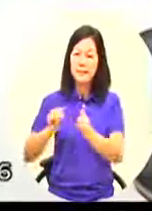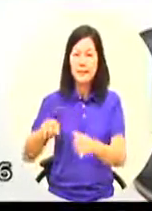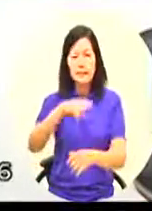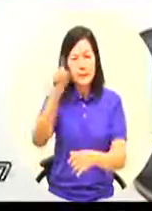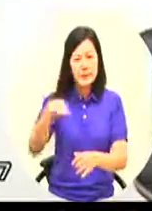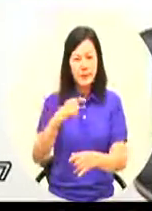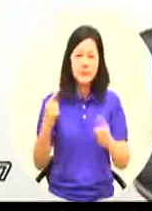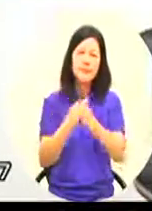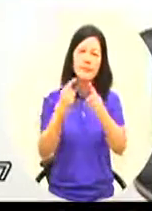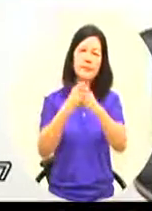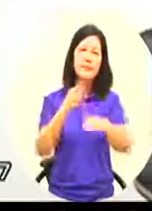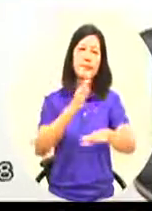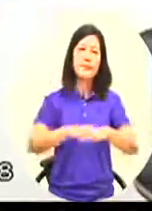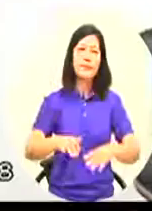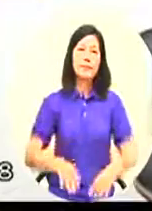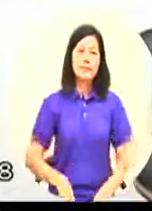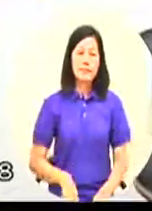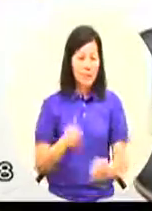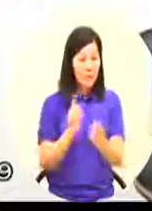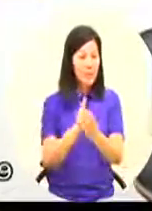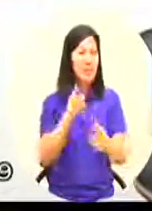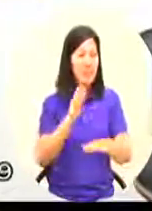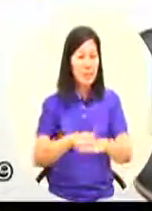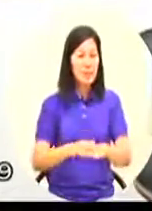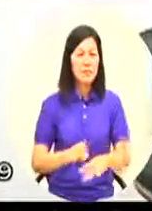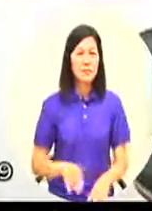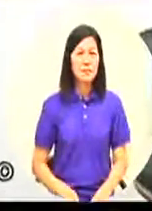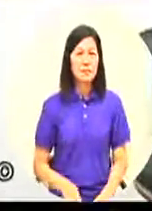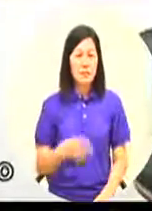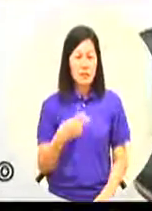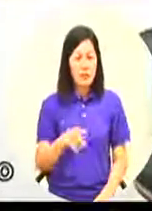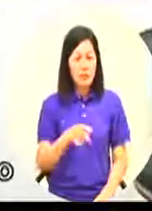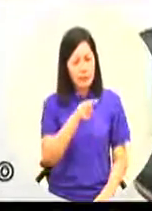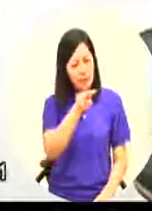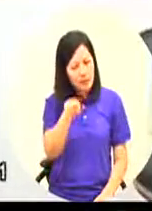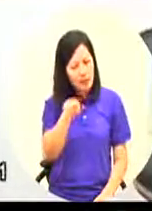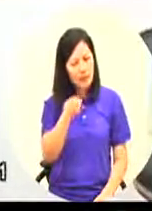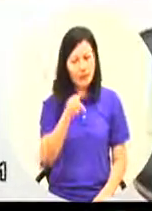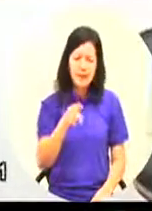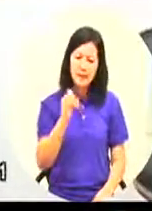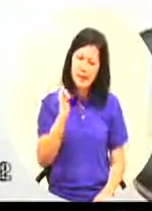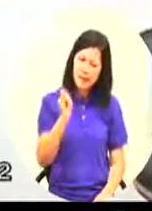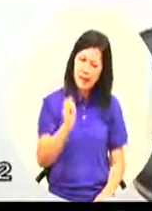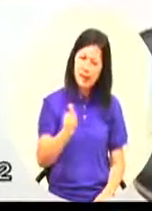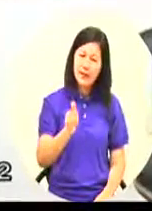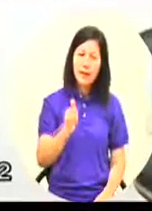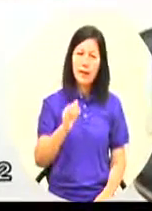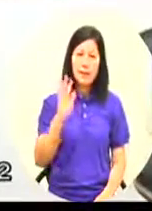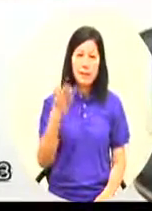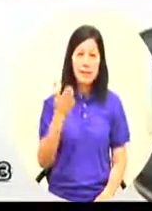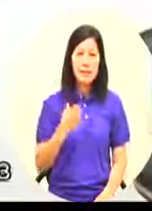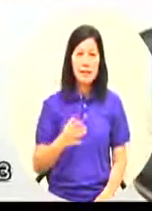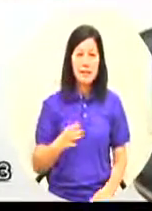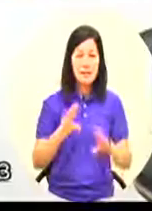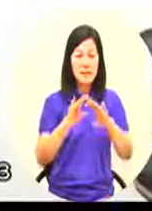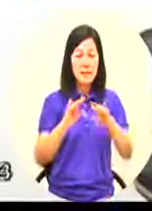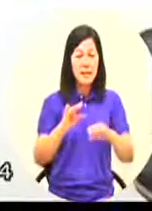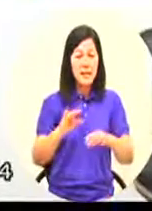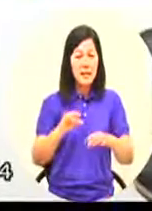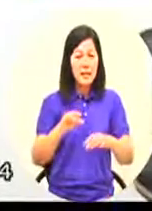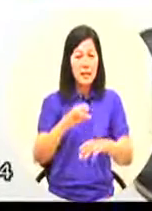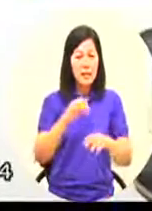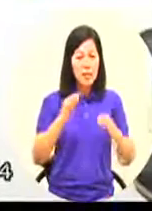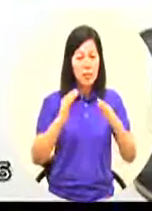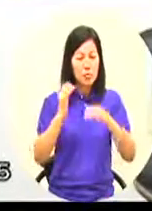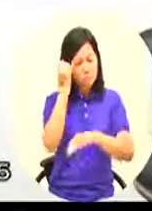信议长也有遇到这种问题。我们站在某一个角度看，好像是一个好事，但是地方民众。就